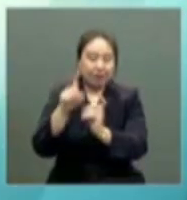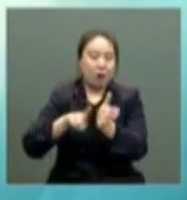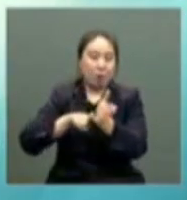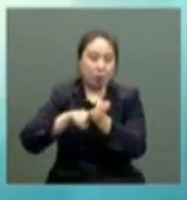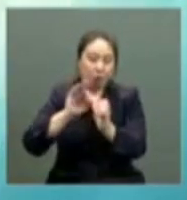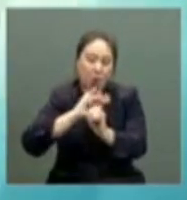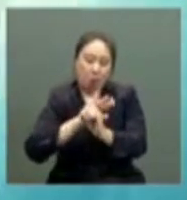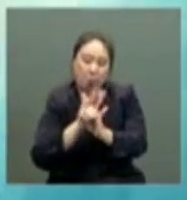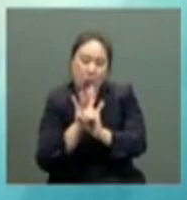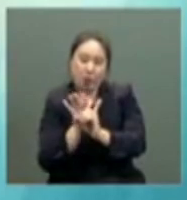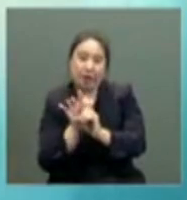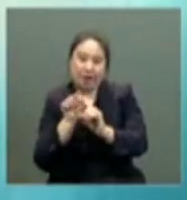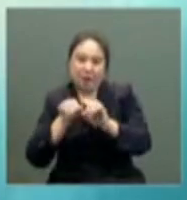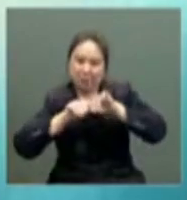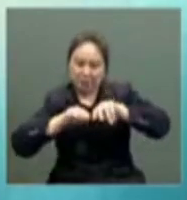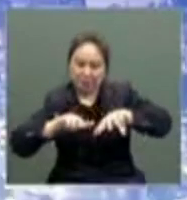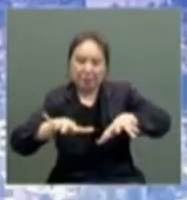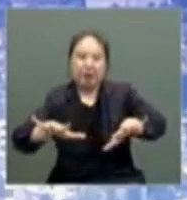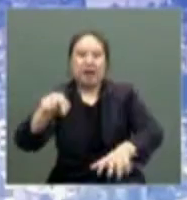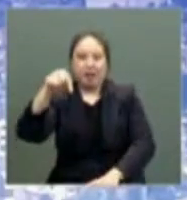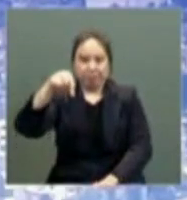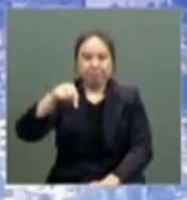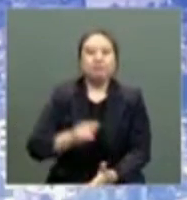มีการระบาดของโคล it 19